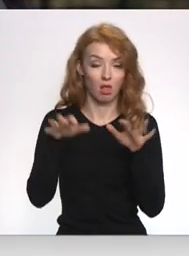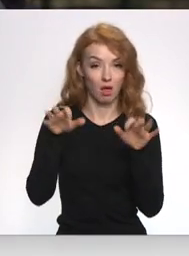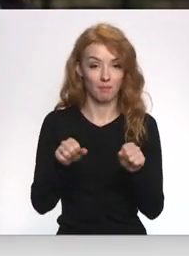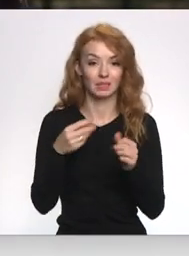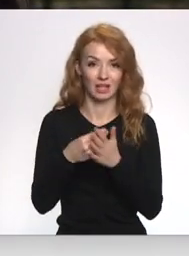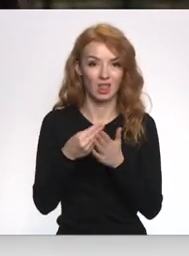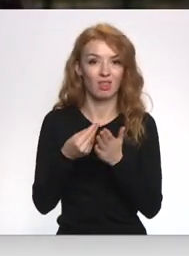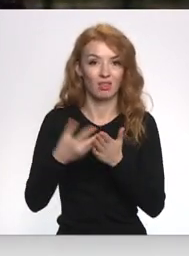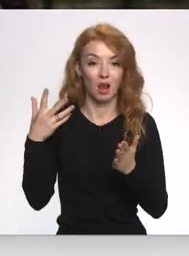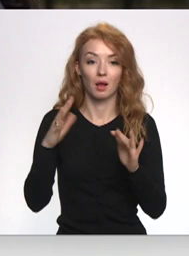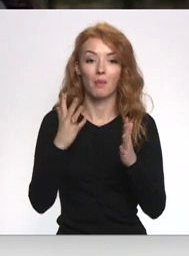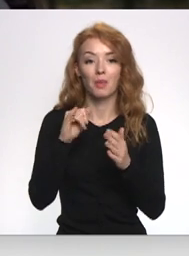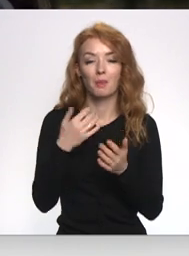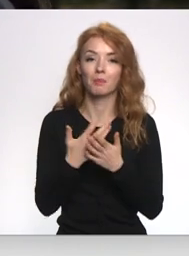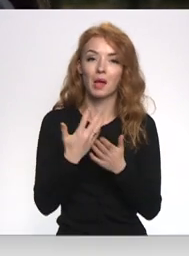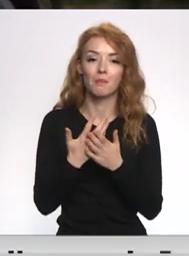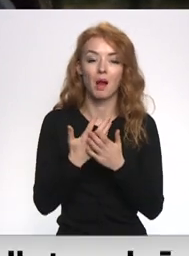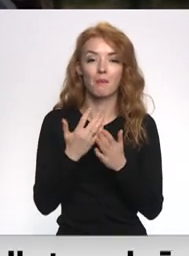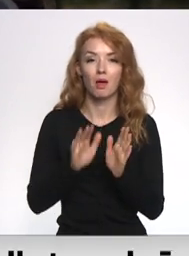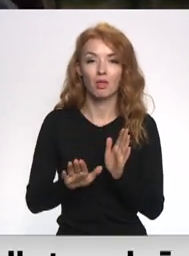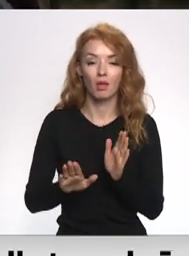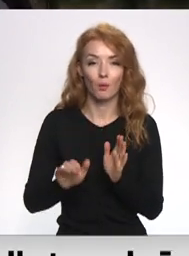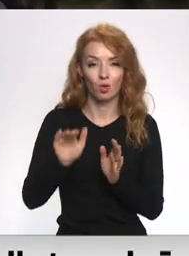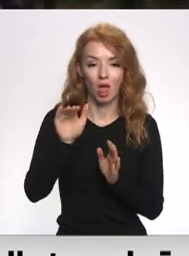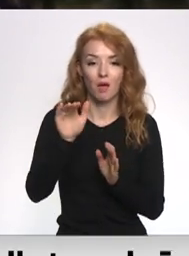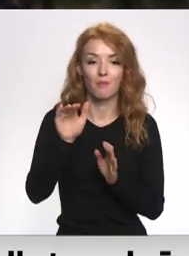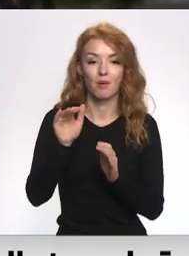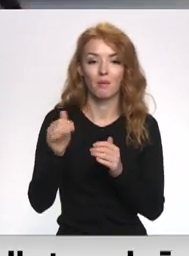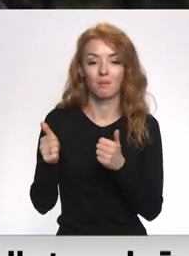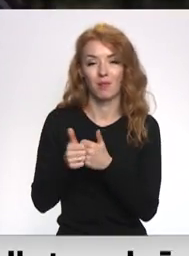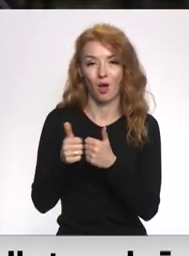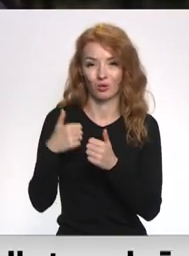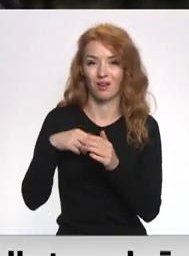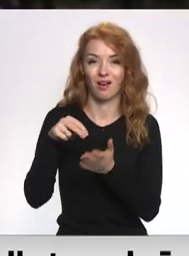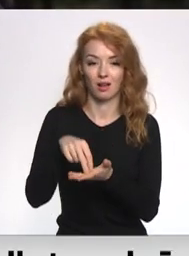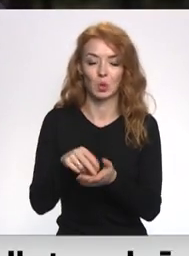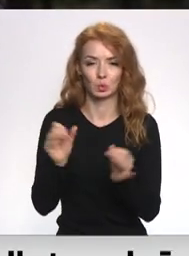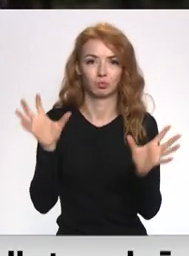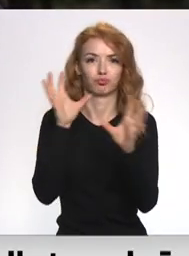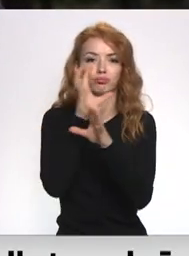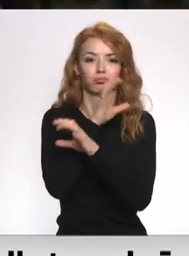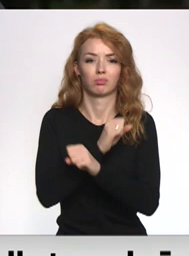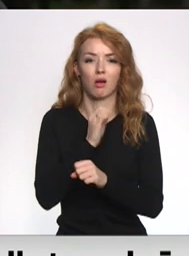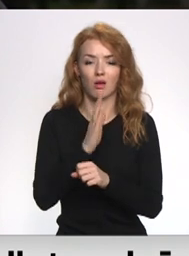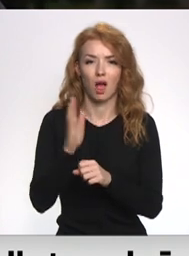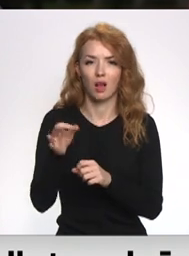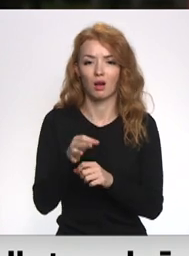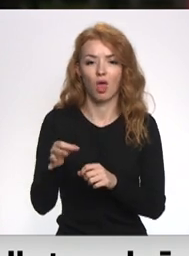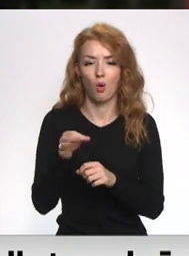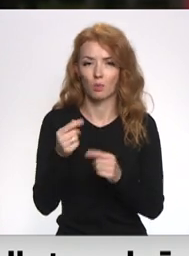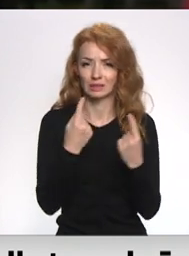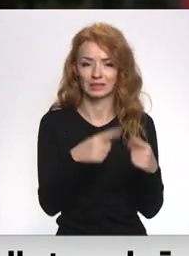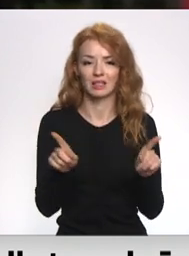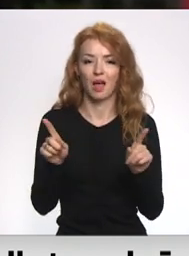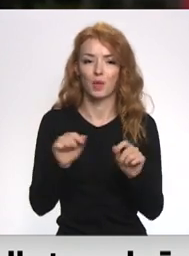ir, bet, ja tu izej kaut vai kaut kur kāpņu tele, pie kāpņu telpas ārā, tad, ir kā, ir katrā rajonā savādāk.